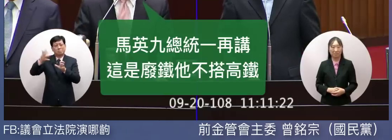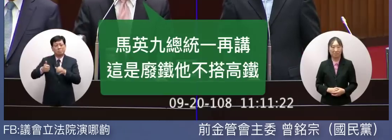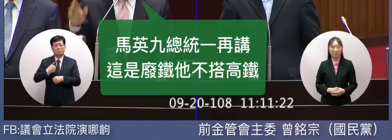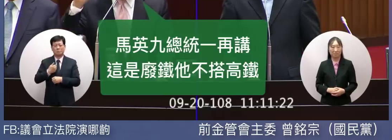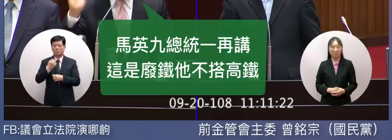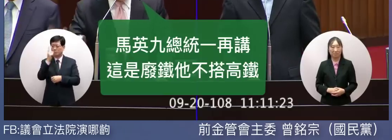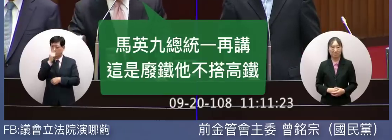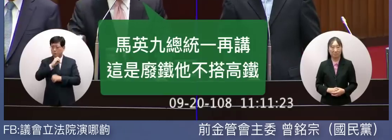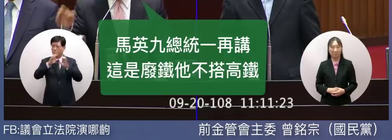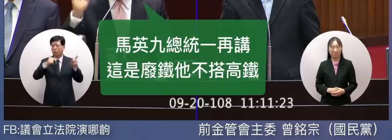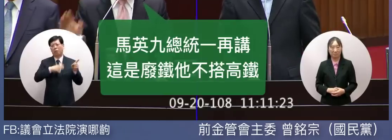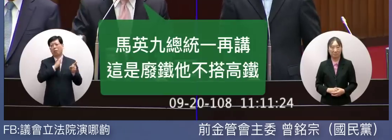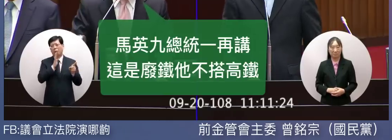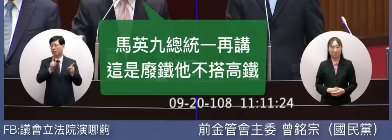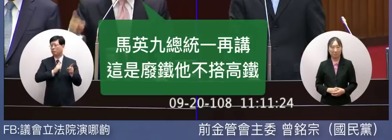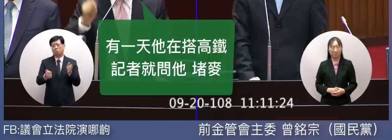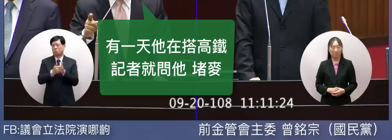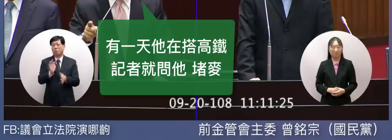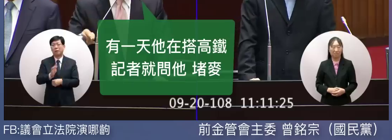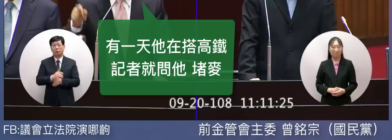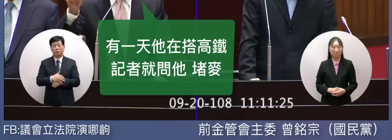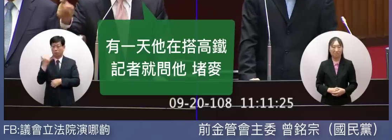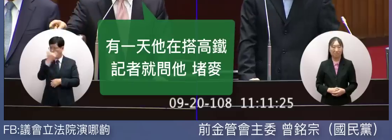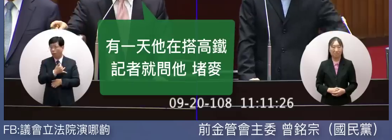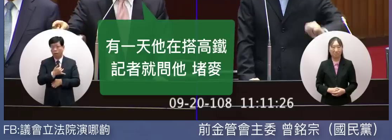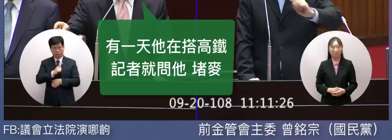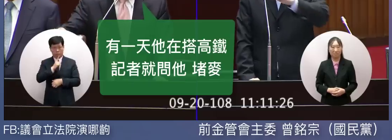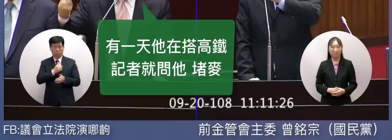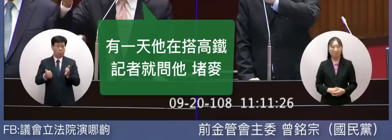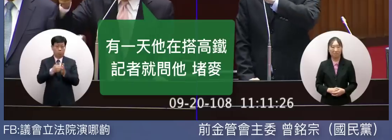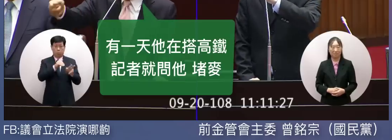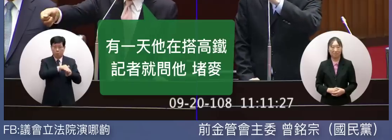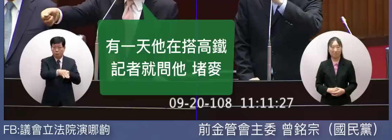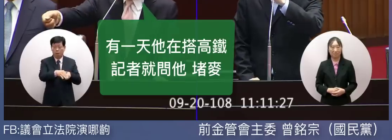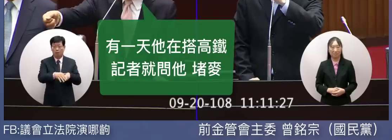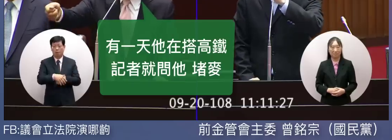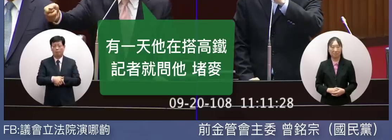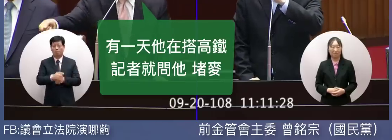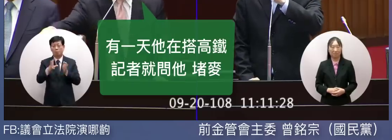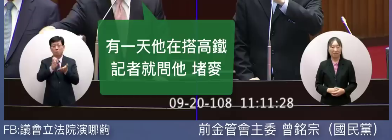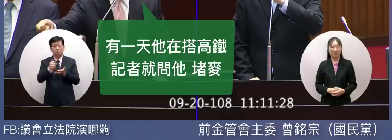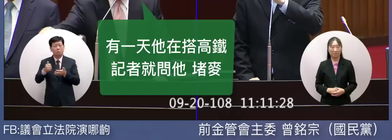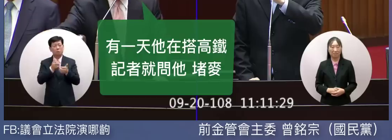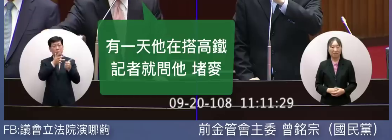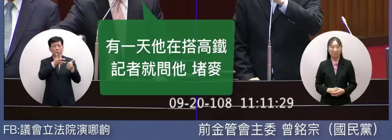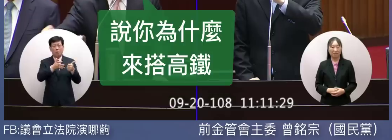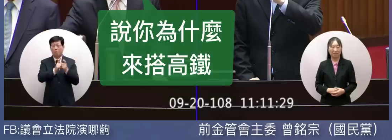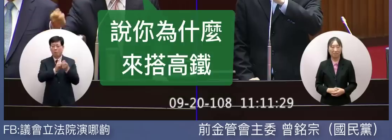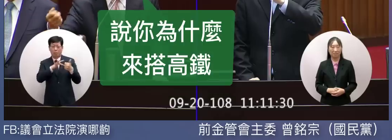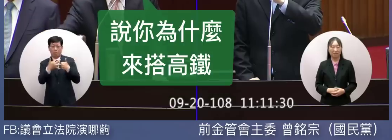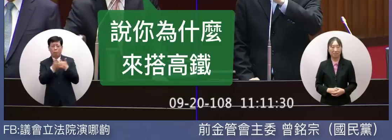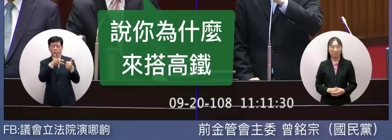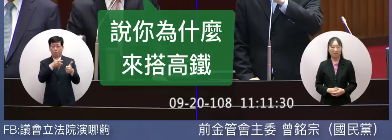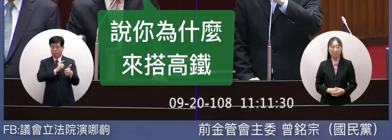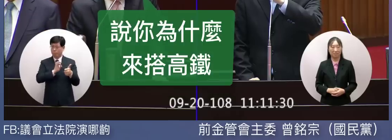一再讲这是坏铁，他不搭高铁。有一天他在搭高铁，结果记者就问他堵麦，